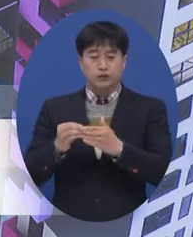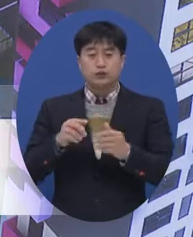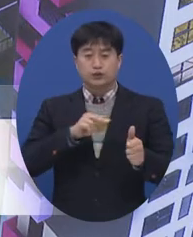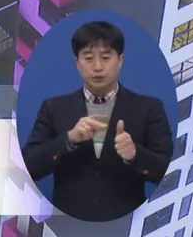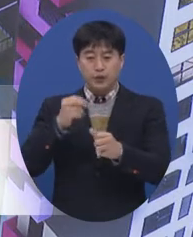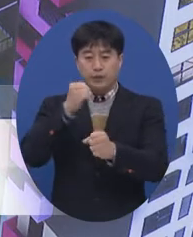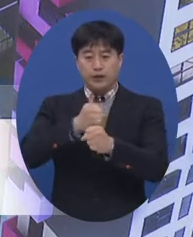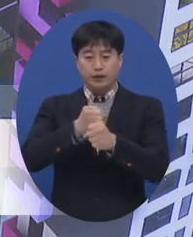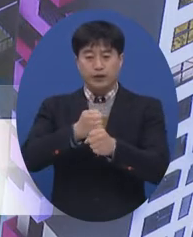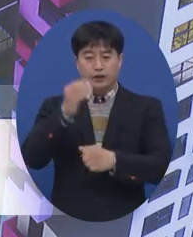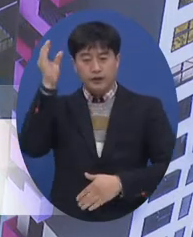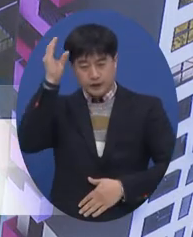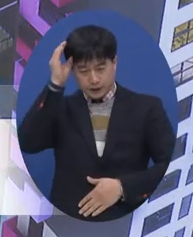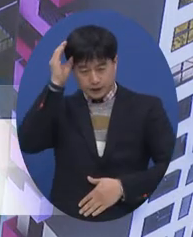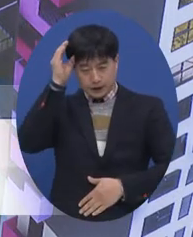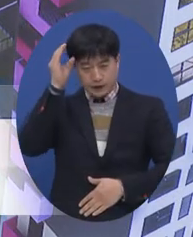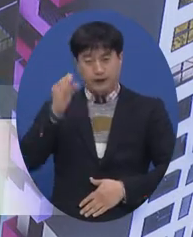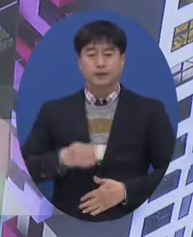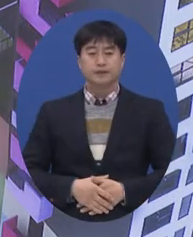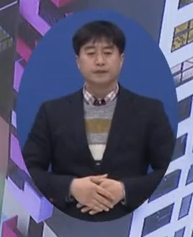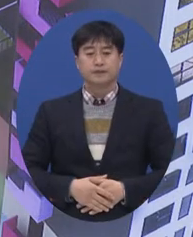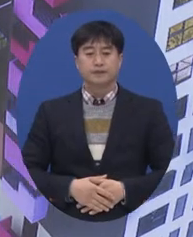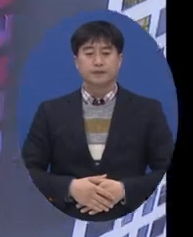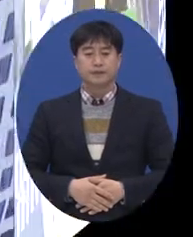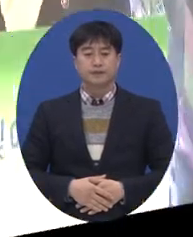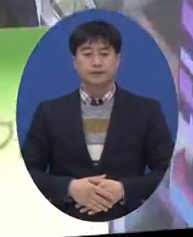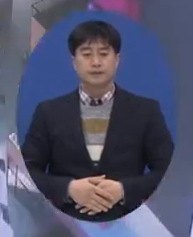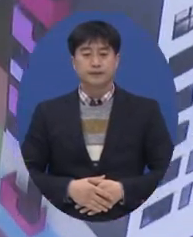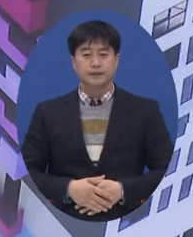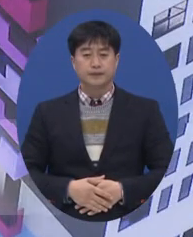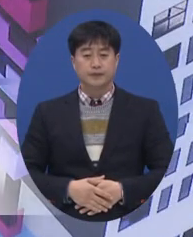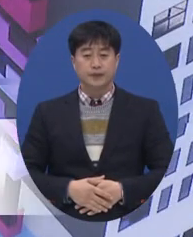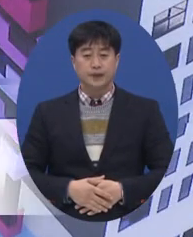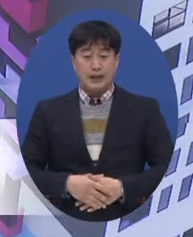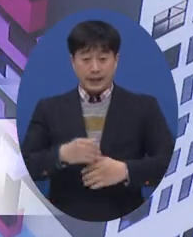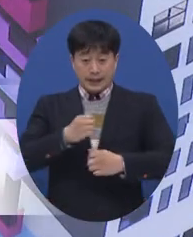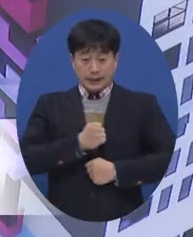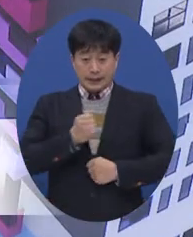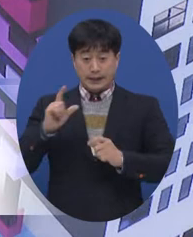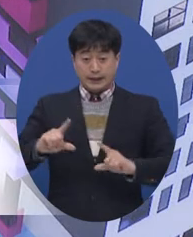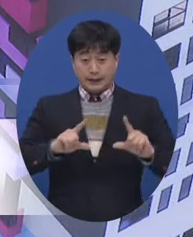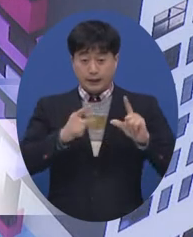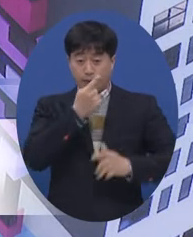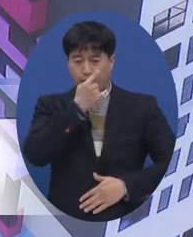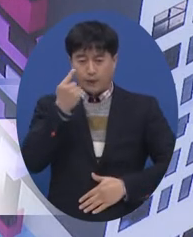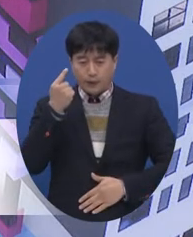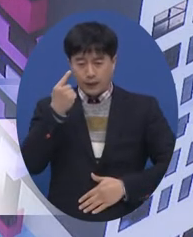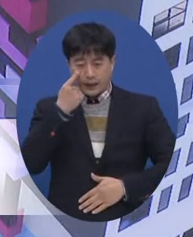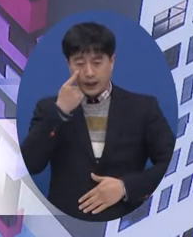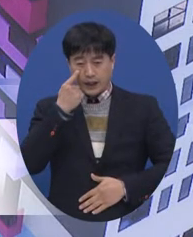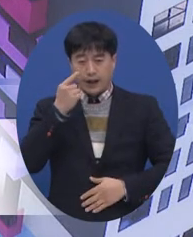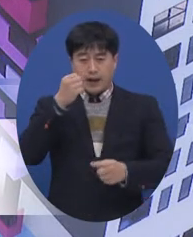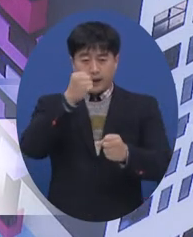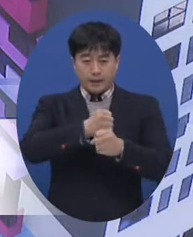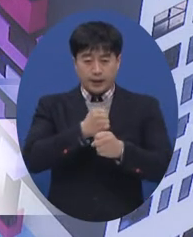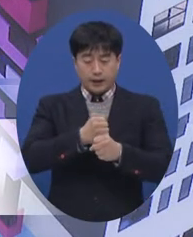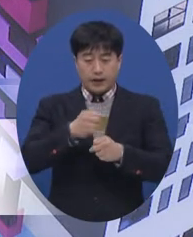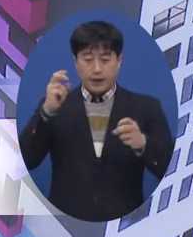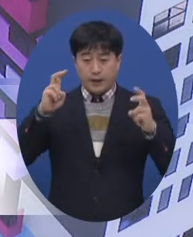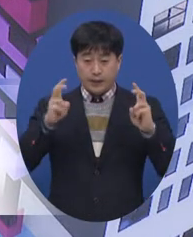콘텐츠를 만들어 주실 것을 기대합니다. 안정된 주거를 보장하고